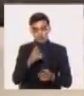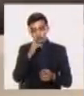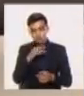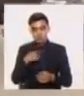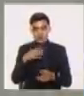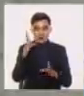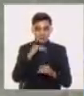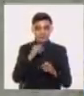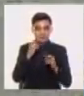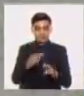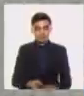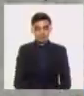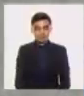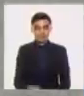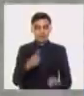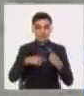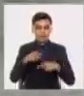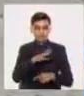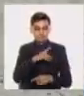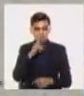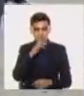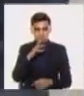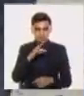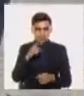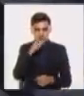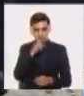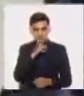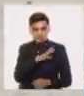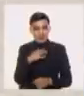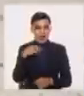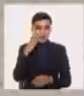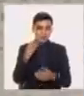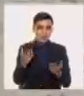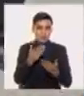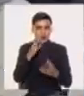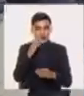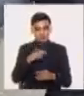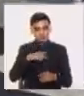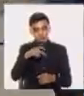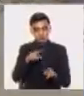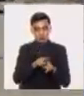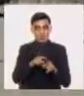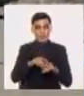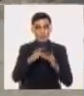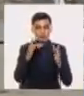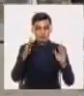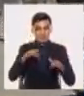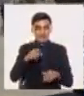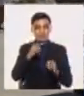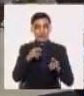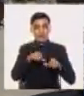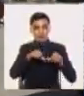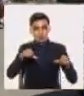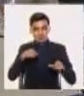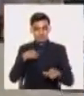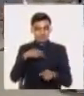это сделать. На обратном пути было непонятно, смогу ли я попасть в Алматы так же легко, как вышел. Но подойдя к мосту, где стоит блокпост,